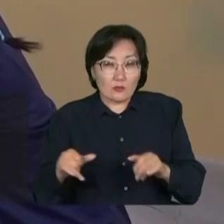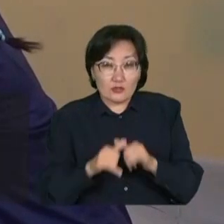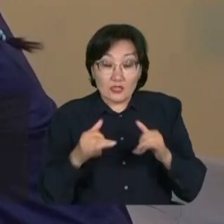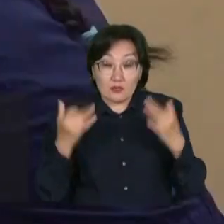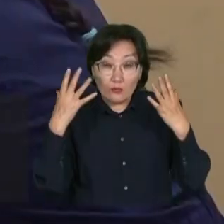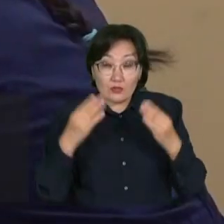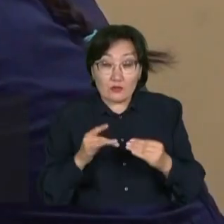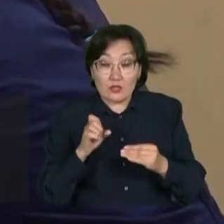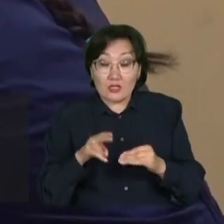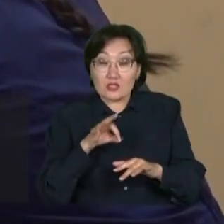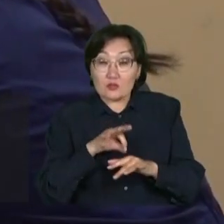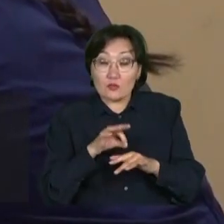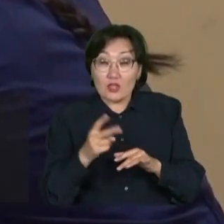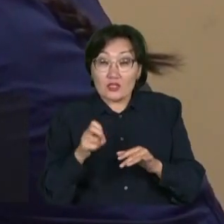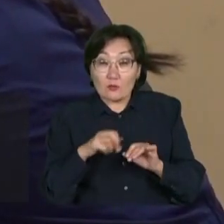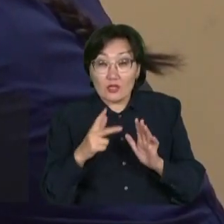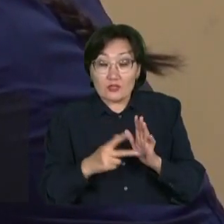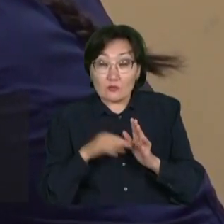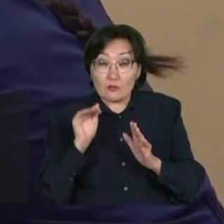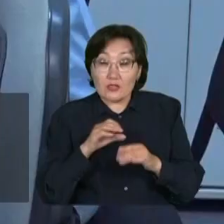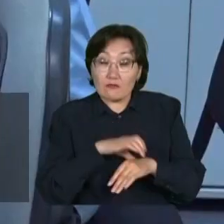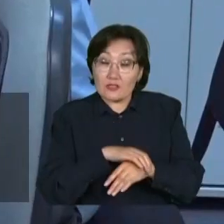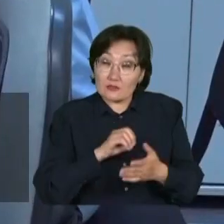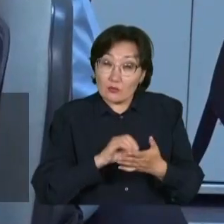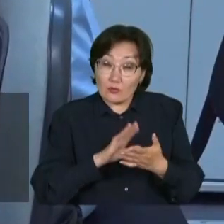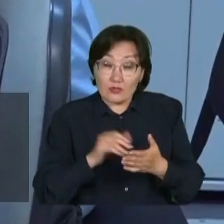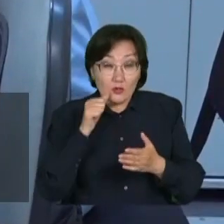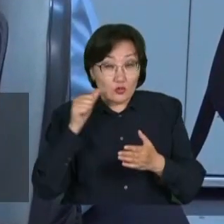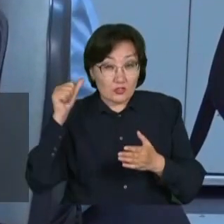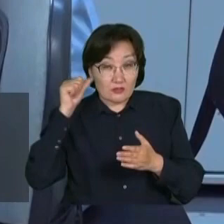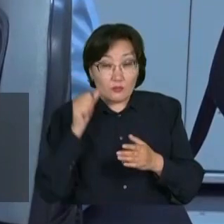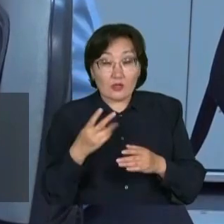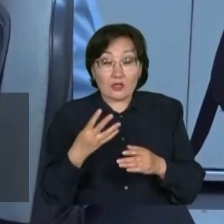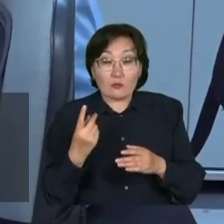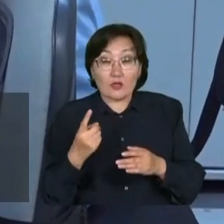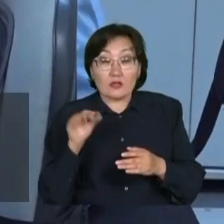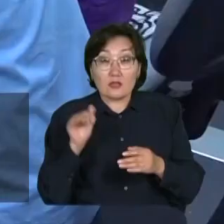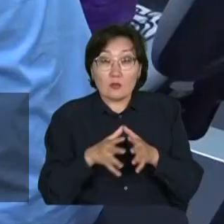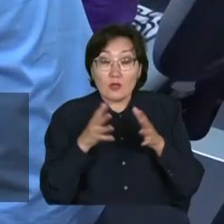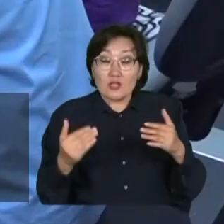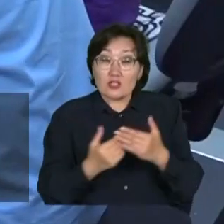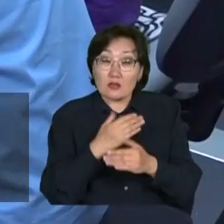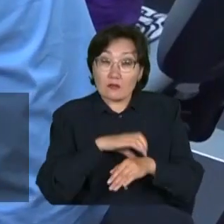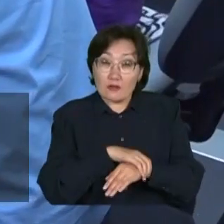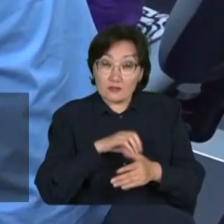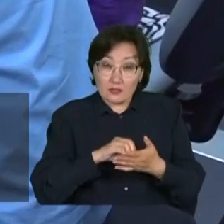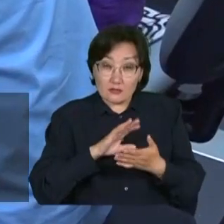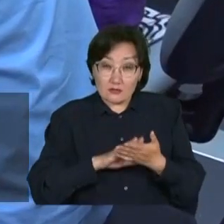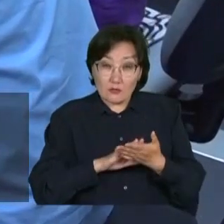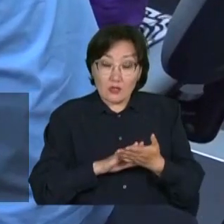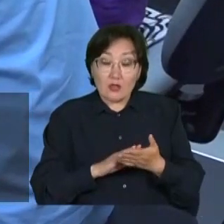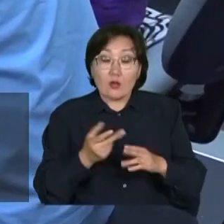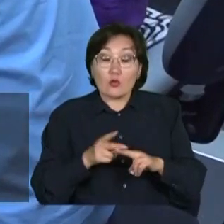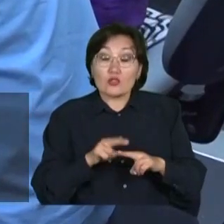күні онкологиялық аурудың 218 мыңы тіркелген. Өткен жылдың өзінде 41 мыңнан астам жаңа жағдай анықталған екен. Аты